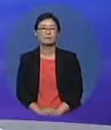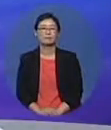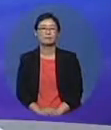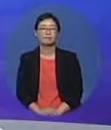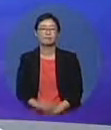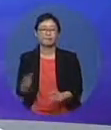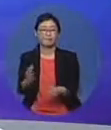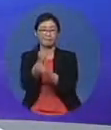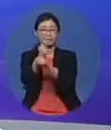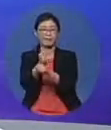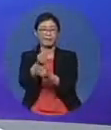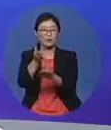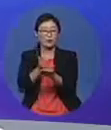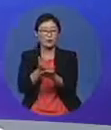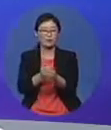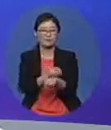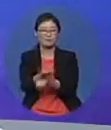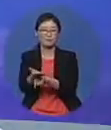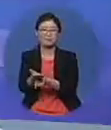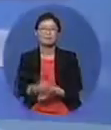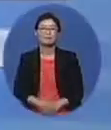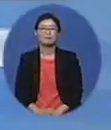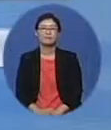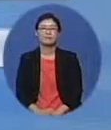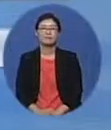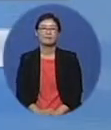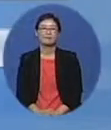이어서 간추린 뉴스를 전해드립니다.